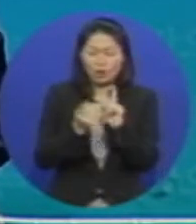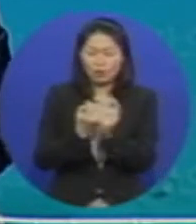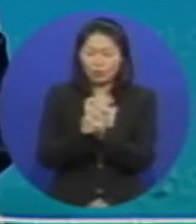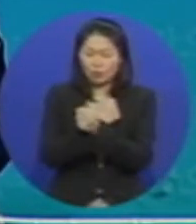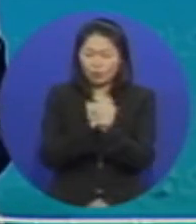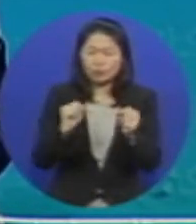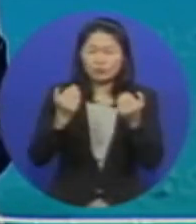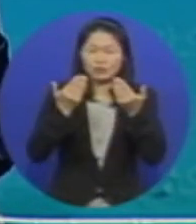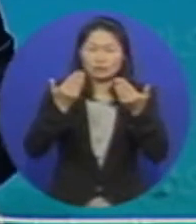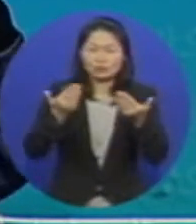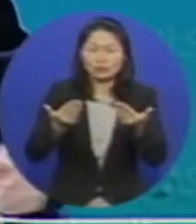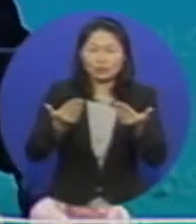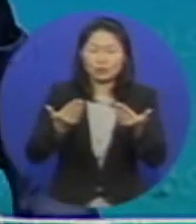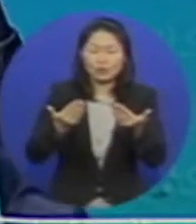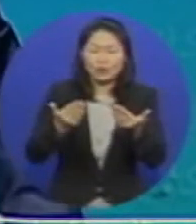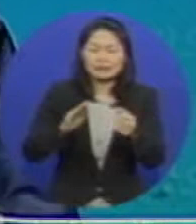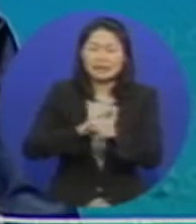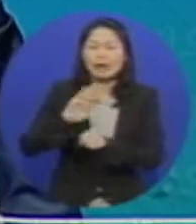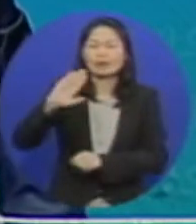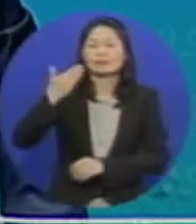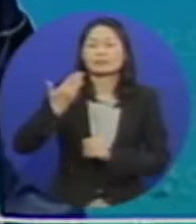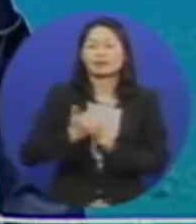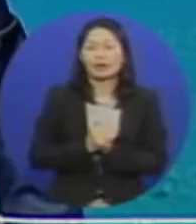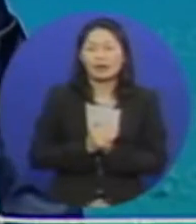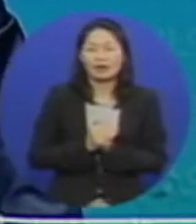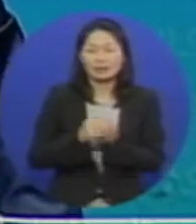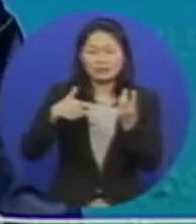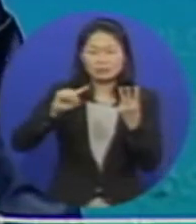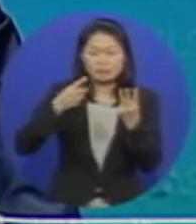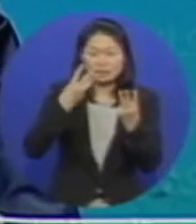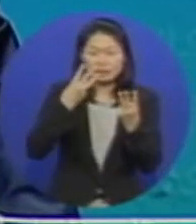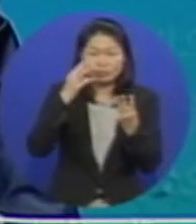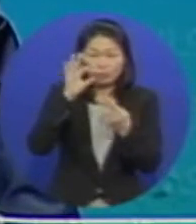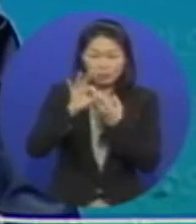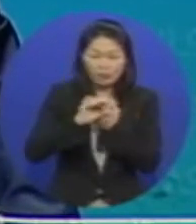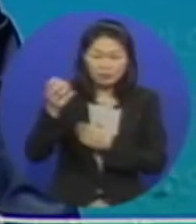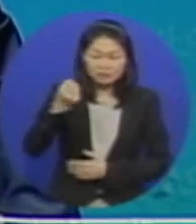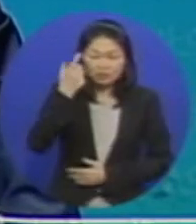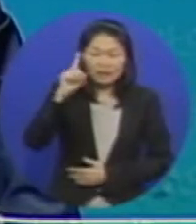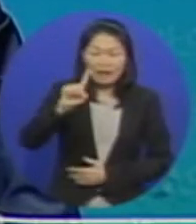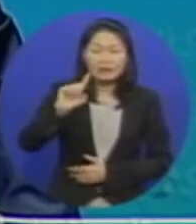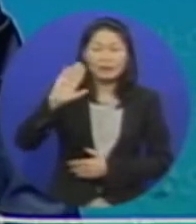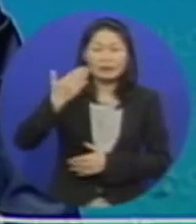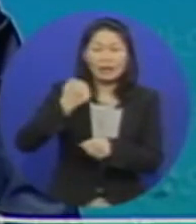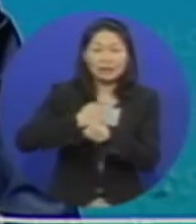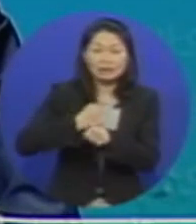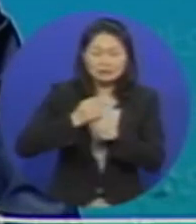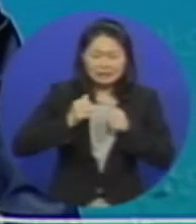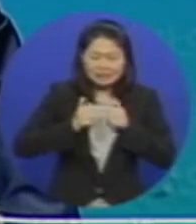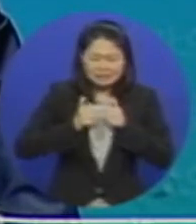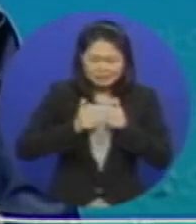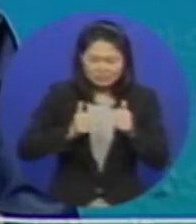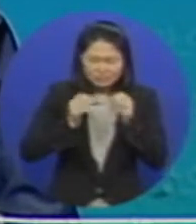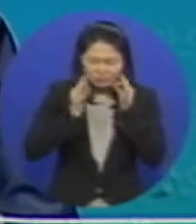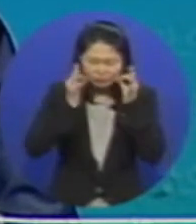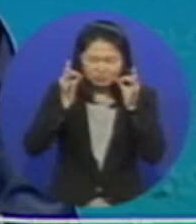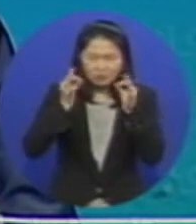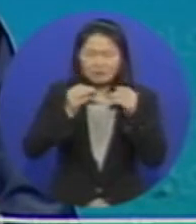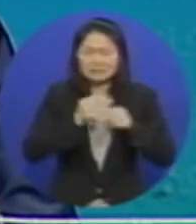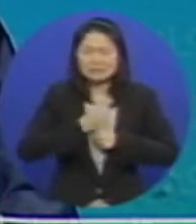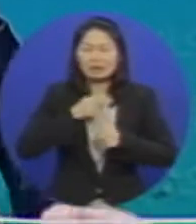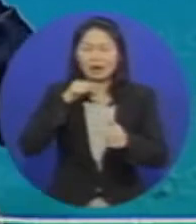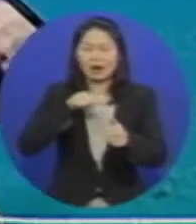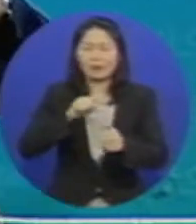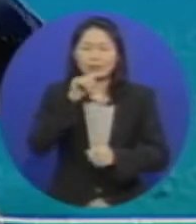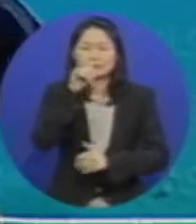사랑하게 지죠 3절 말씀에 보면 성령이 하나 되게 하신 것을 힘써 지키라 하셨어요